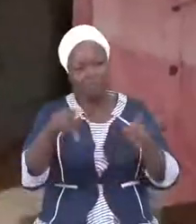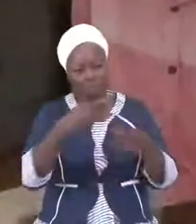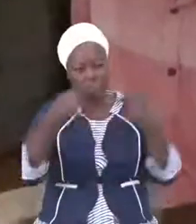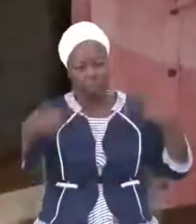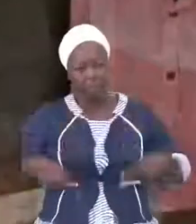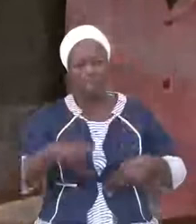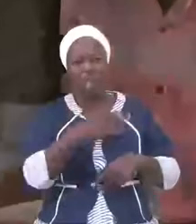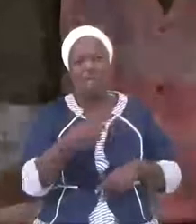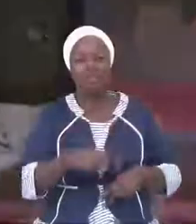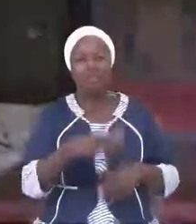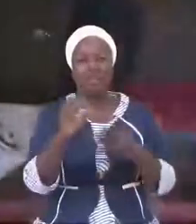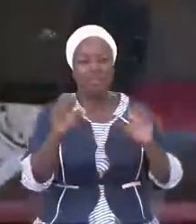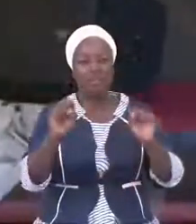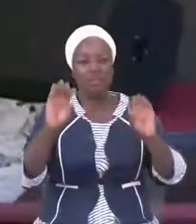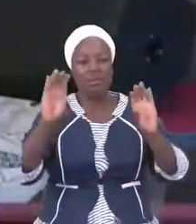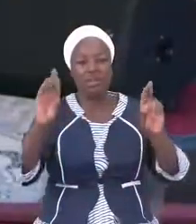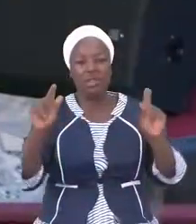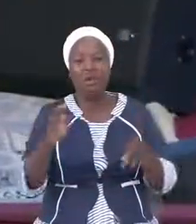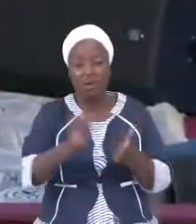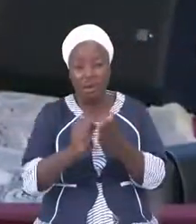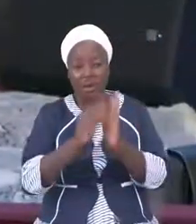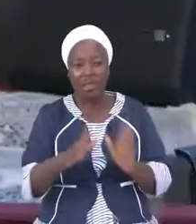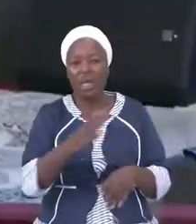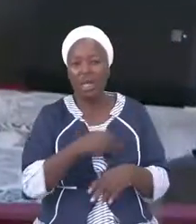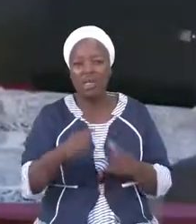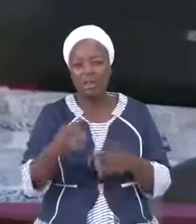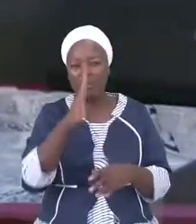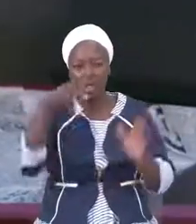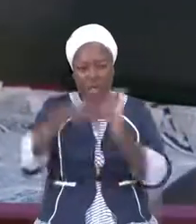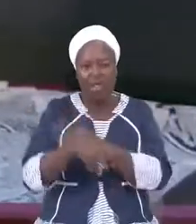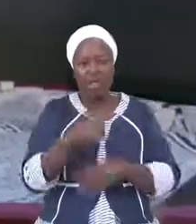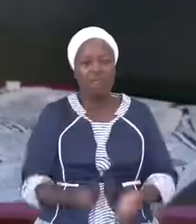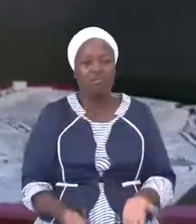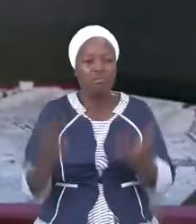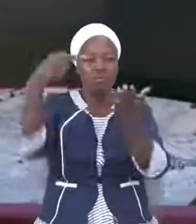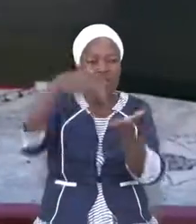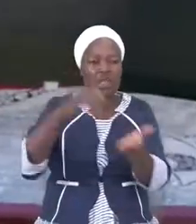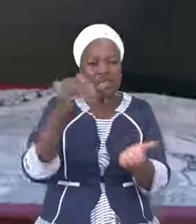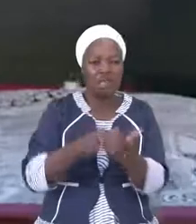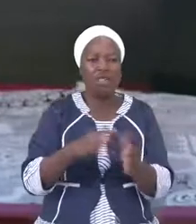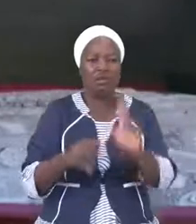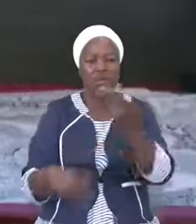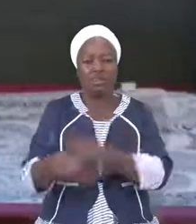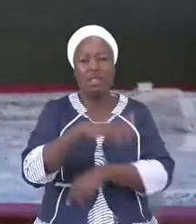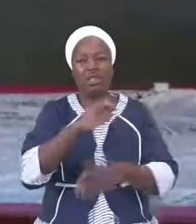principaux sacrificateurs et des scribes, qui fut mis à mort et qu'il ressuscita le troisième